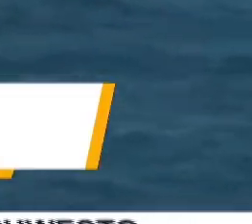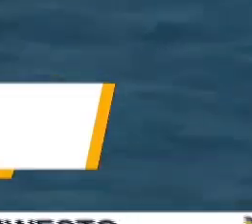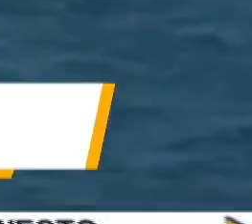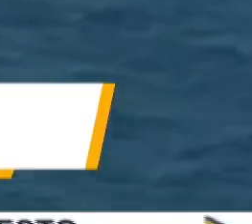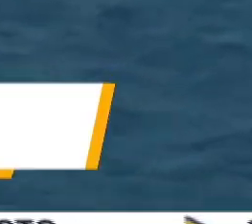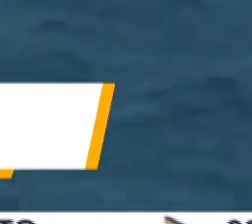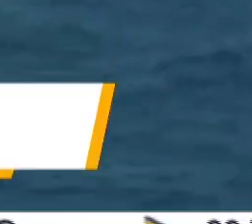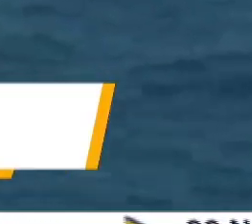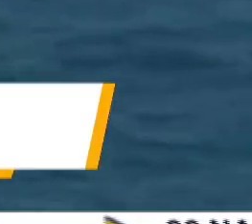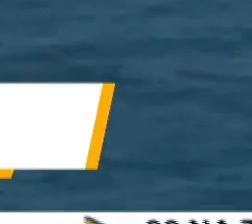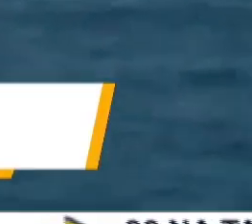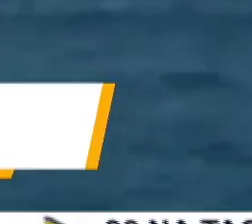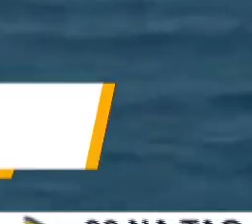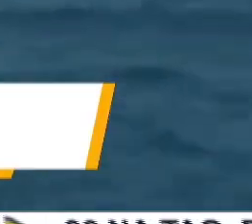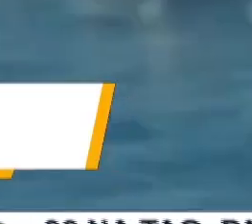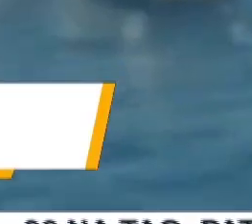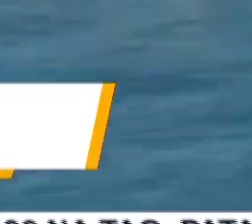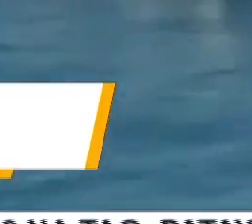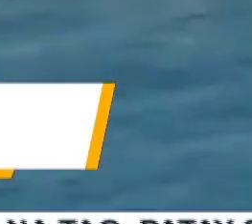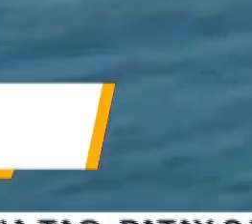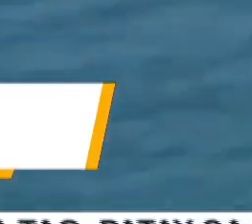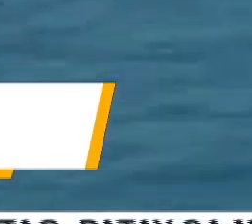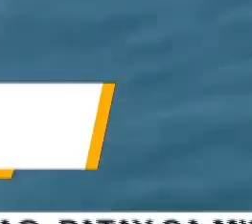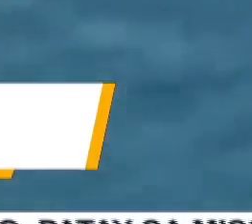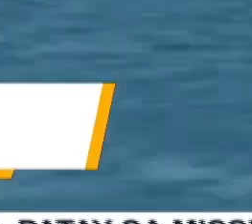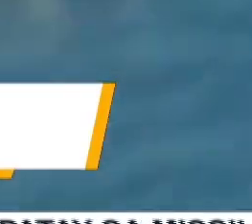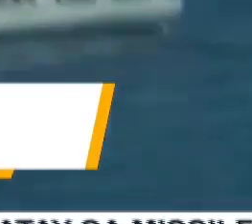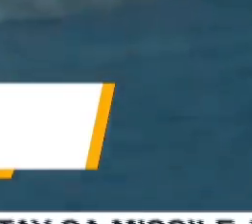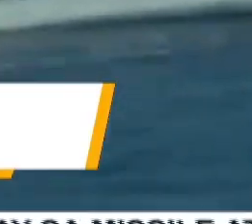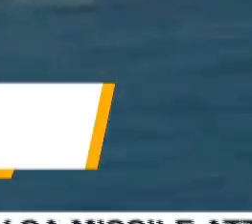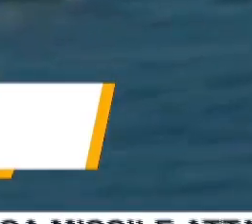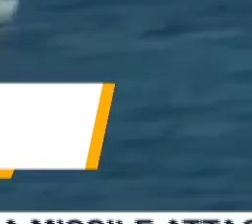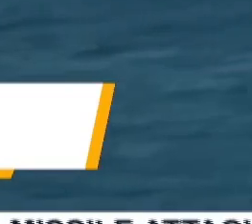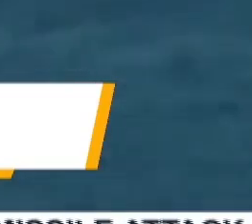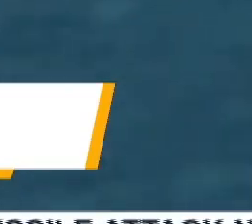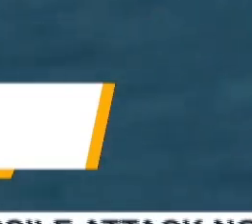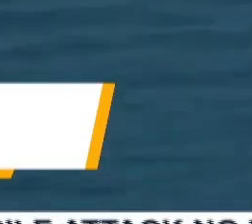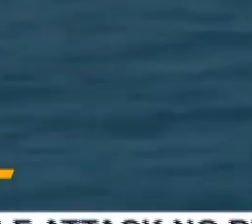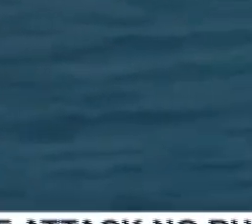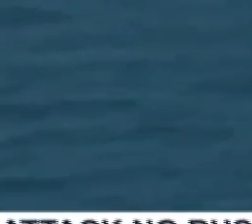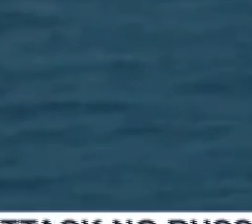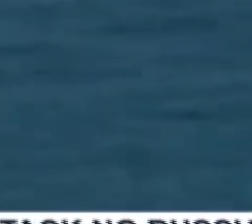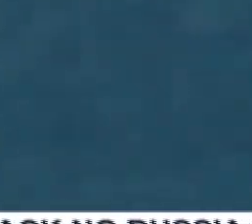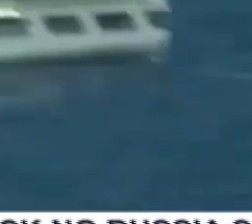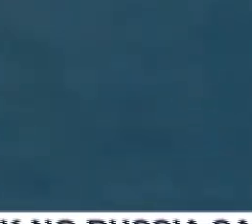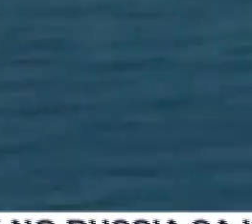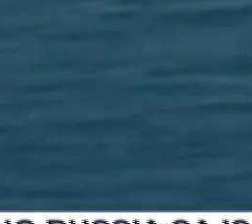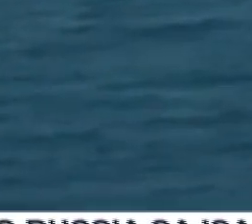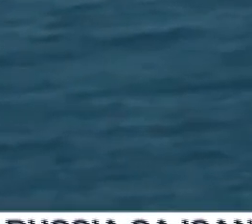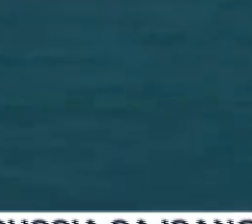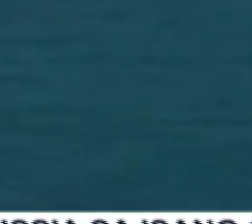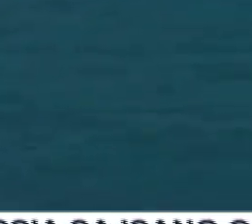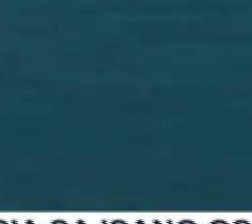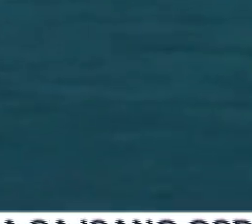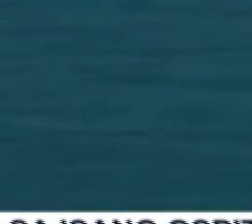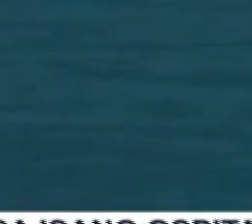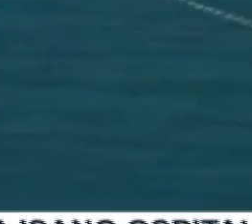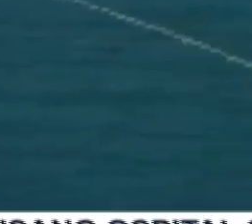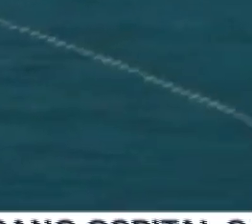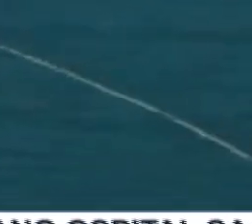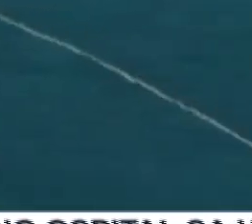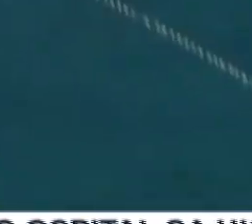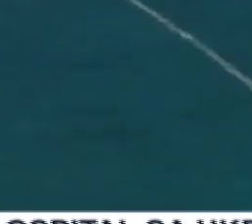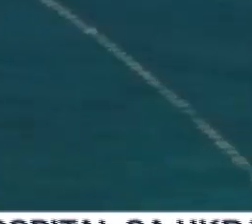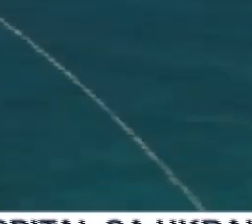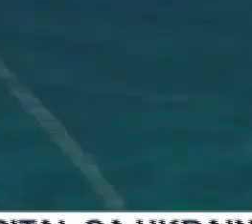pa sa 74 ang mga barko ng China na nananatili sa West Philippine Sea. Kabilang na ang 13 Chinese